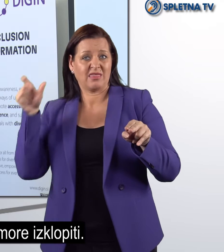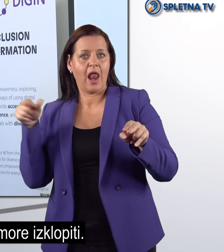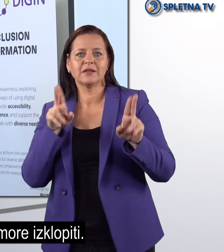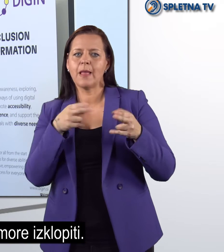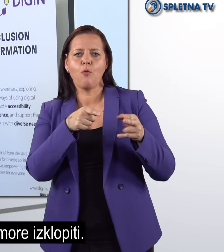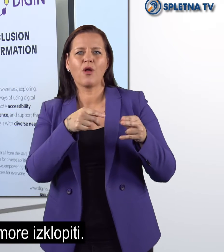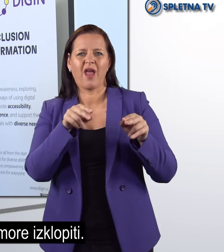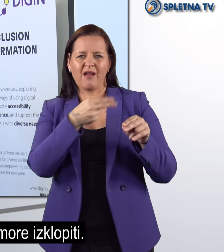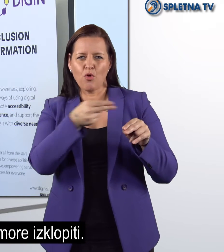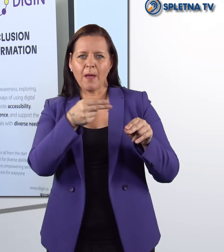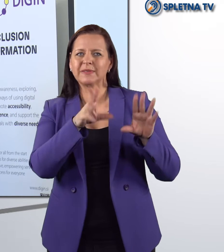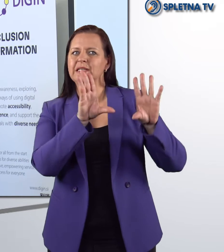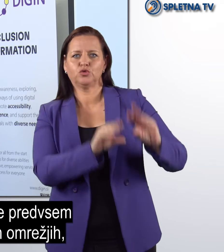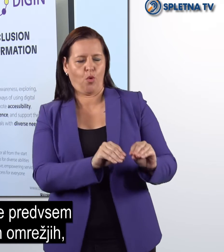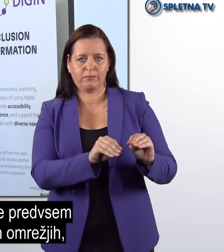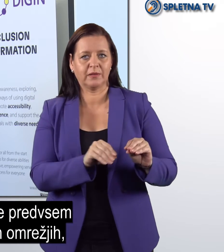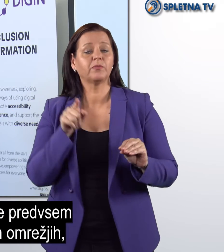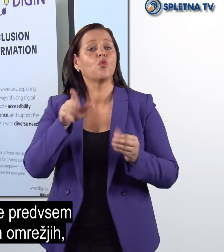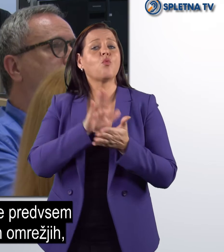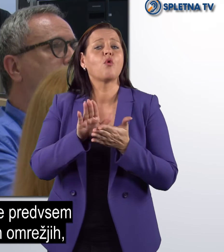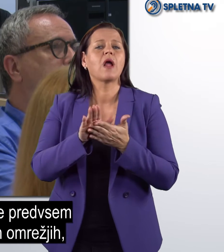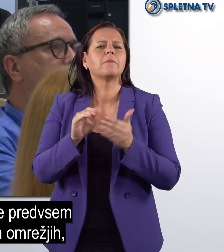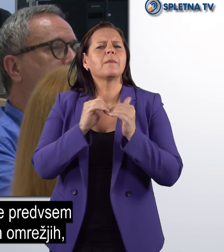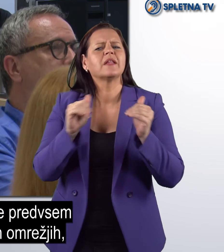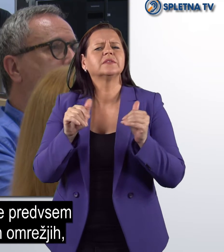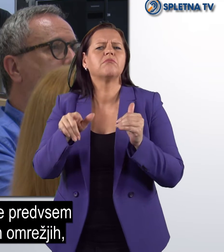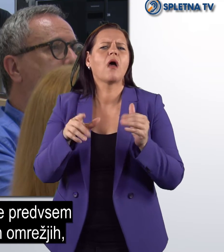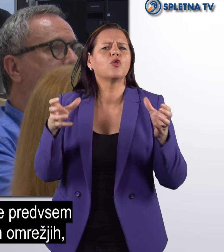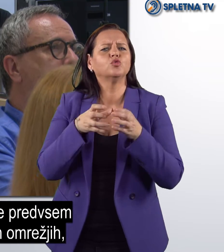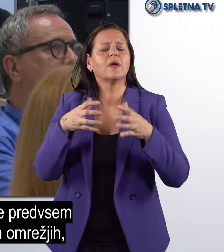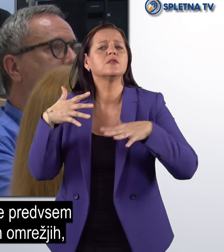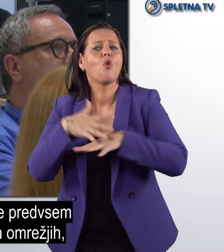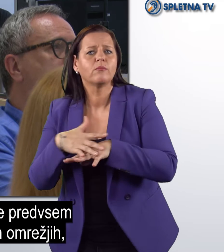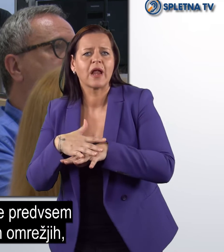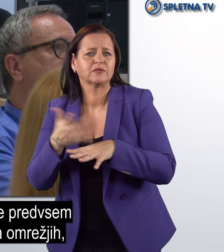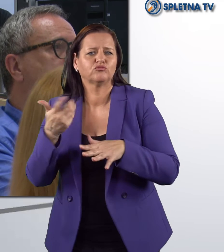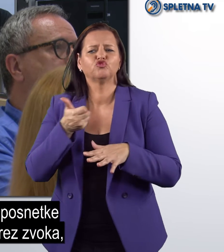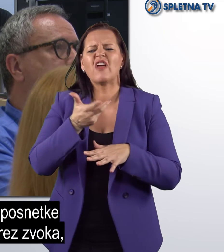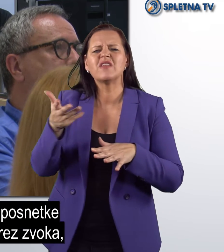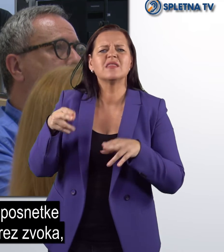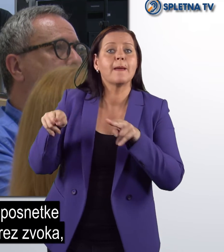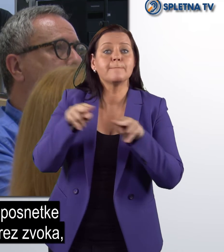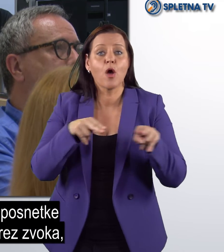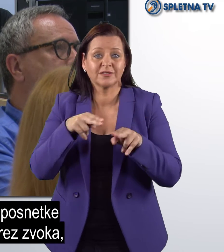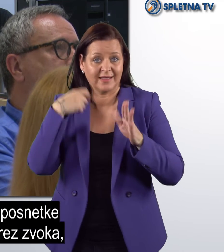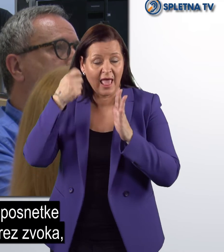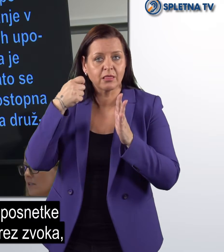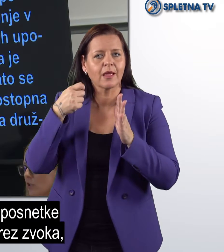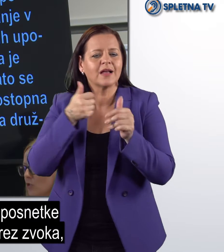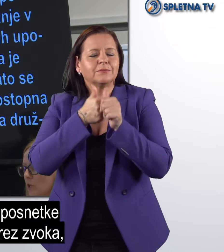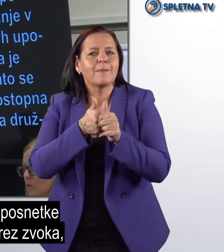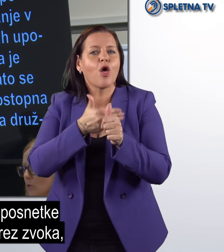izklopiti. Uporabljajo se predvsem na družbenih omrežjih, kjer številni posnetke spremljajo brez zvoka.